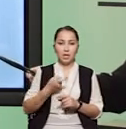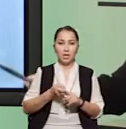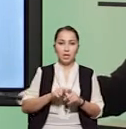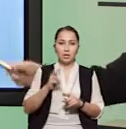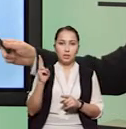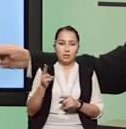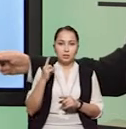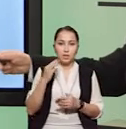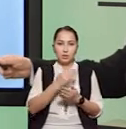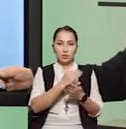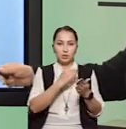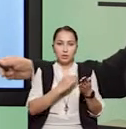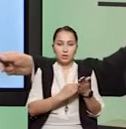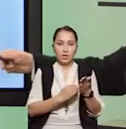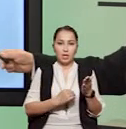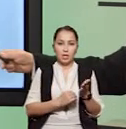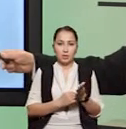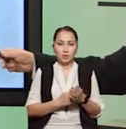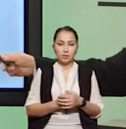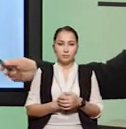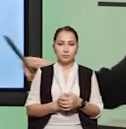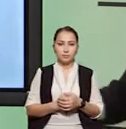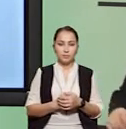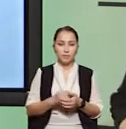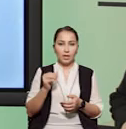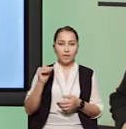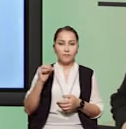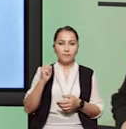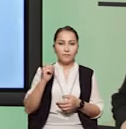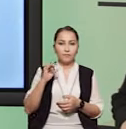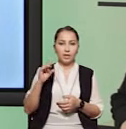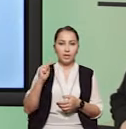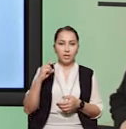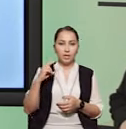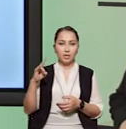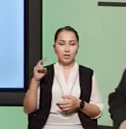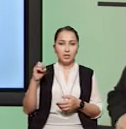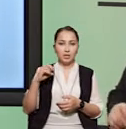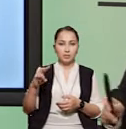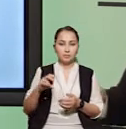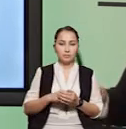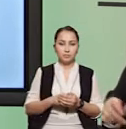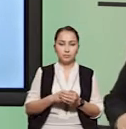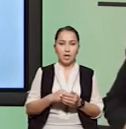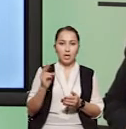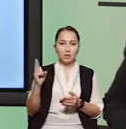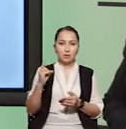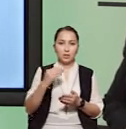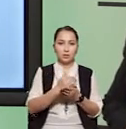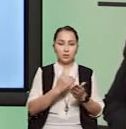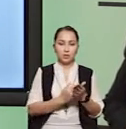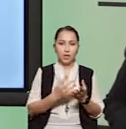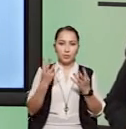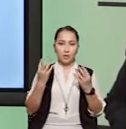Selsiy shkalasi, Kelvin va Fahrenheit shkalalari hisoblanadi. Selsiy shkalasi